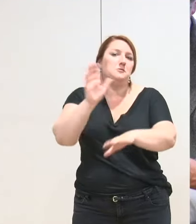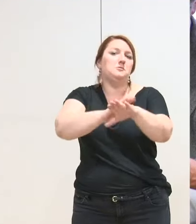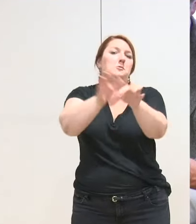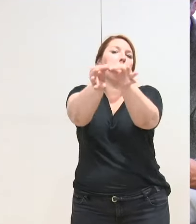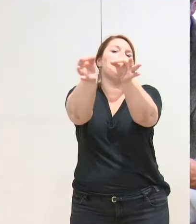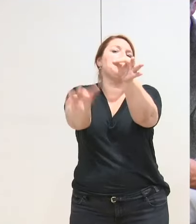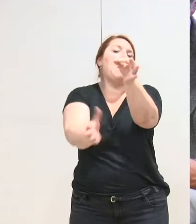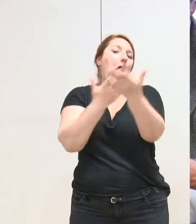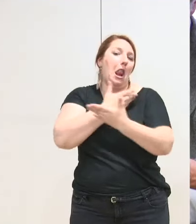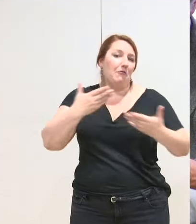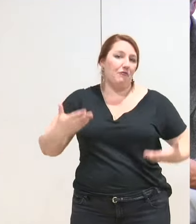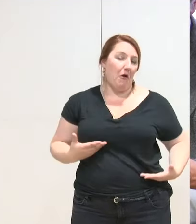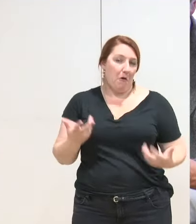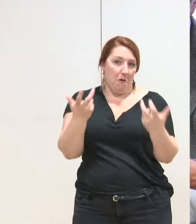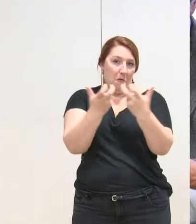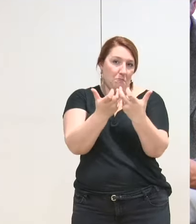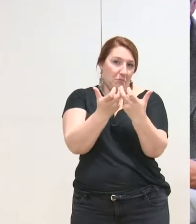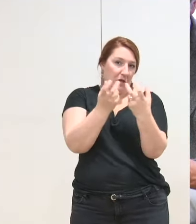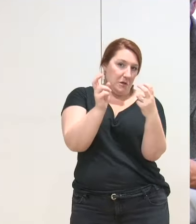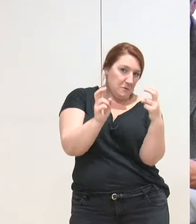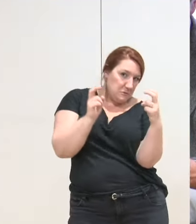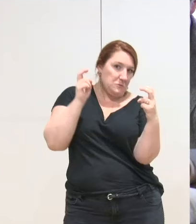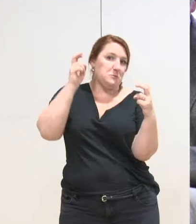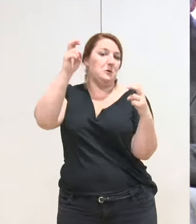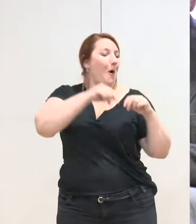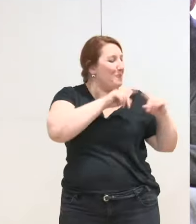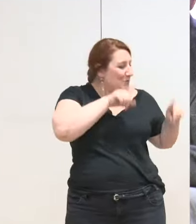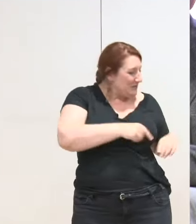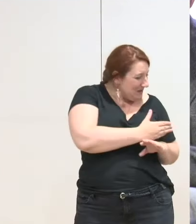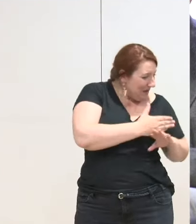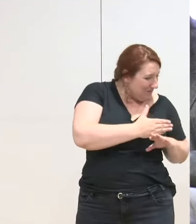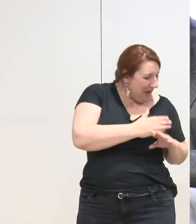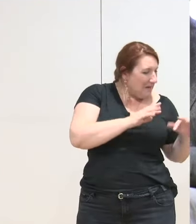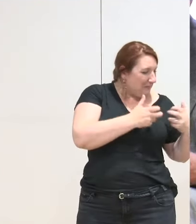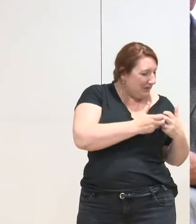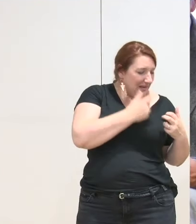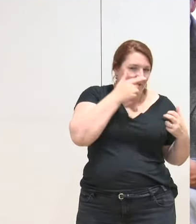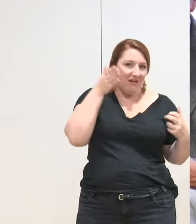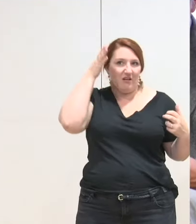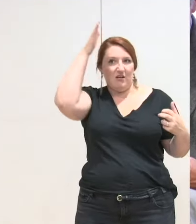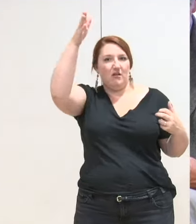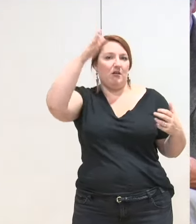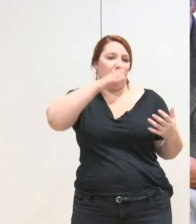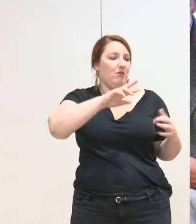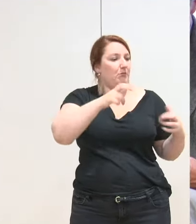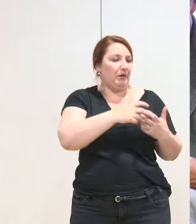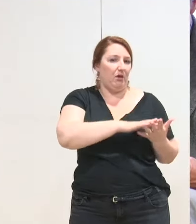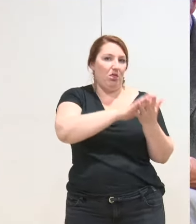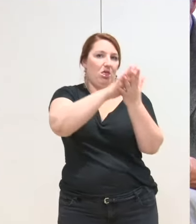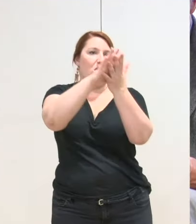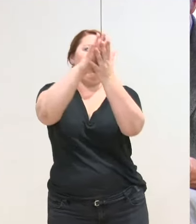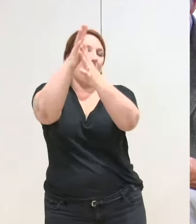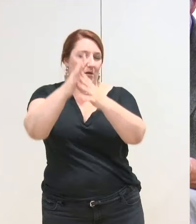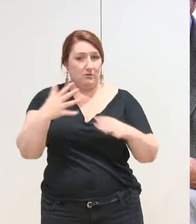font en sorte qu'ils finissent par coûter toujours un peu plus cher que budgeté et c'est bien dommage alors parlons aussi un petit peu de